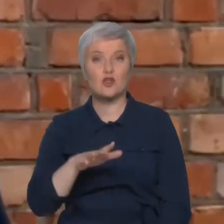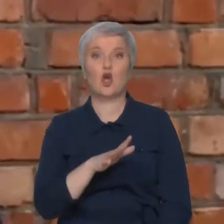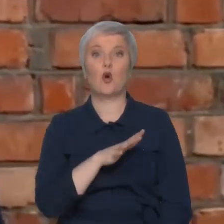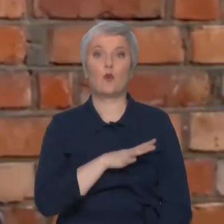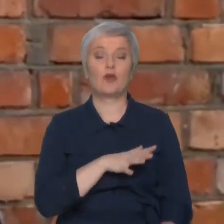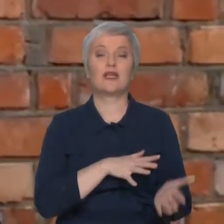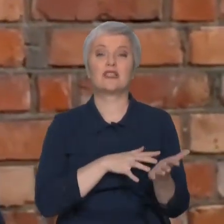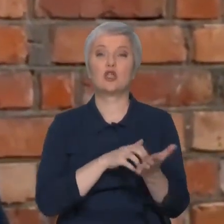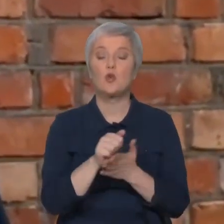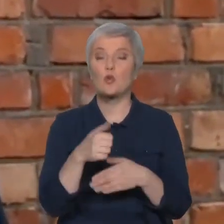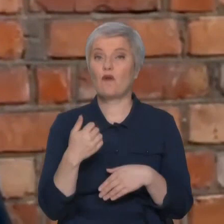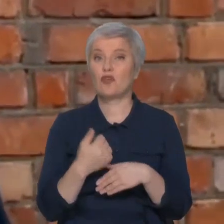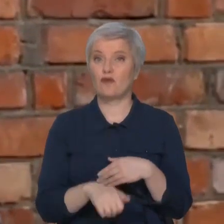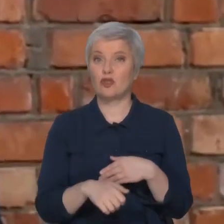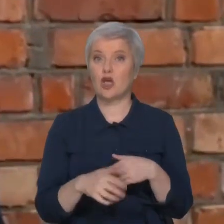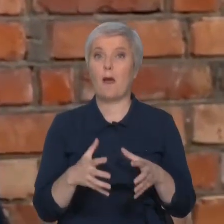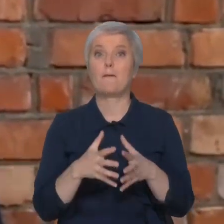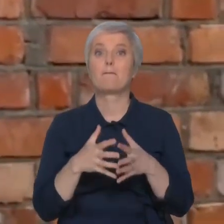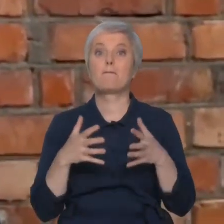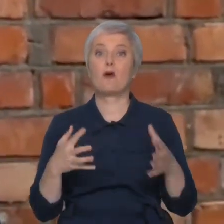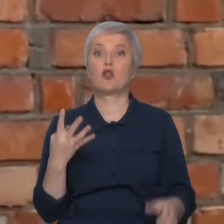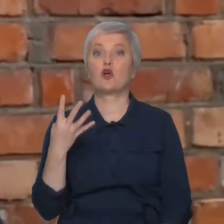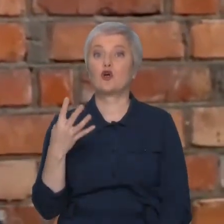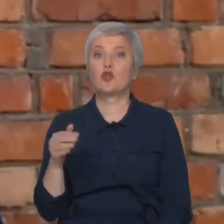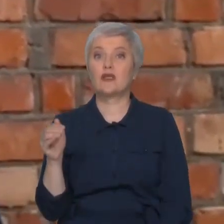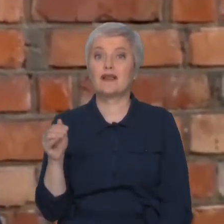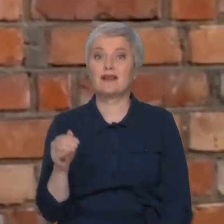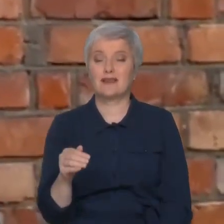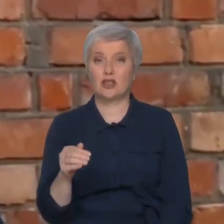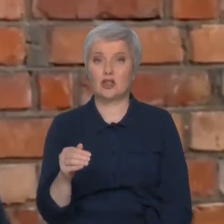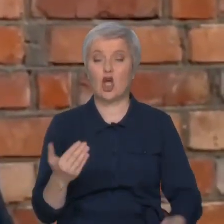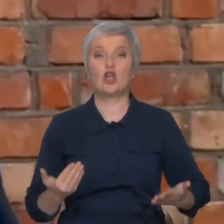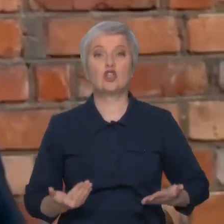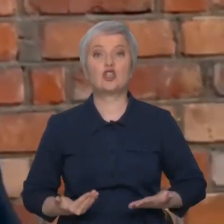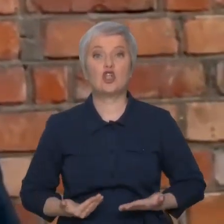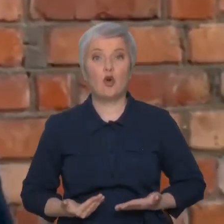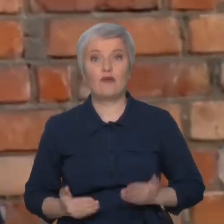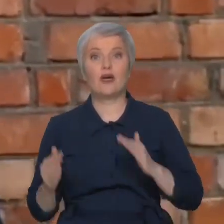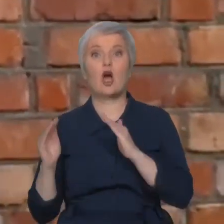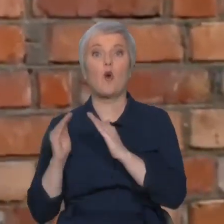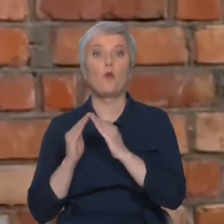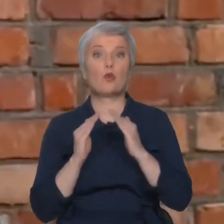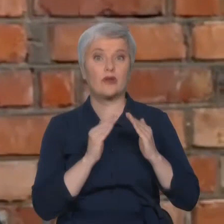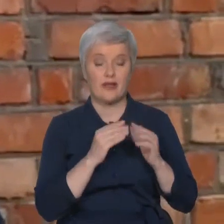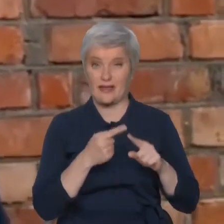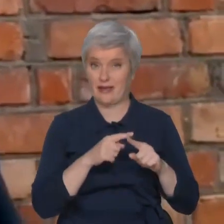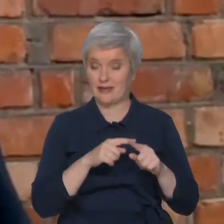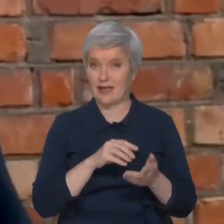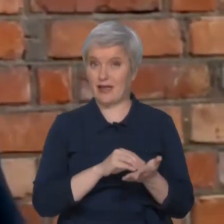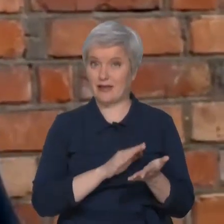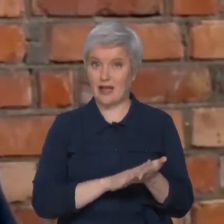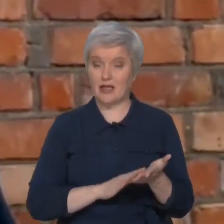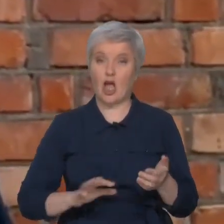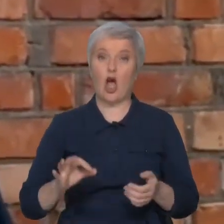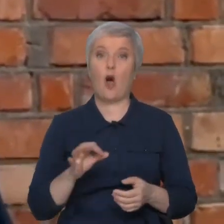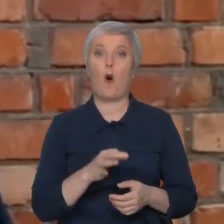були зруйновані вже понад 4000 житлових будинків. Це дані обласної військової адміністрації. Також, за